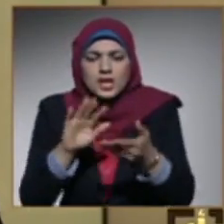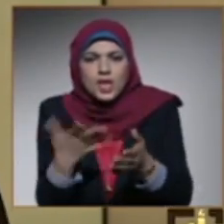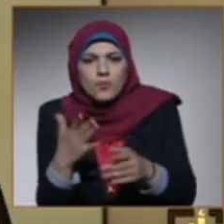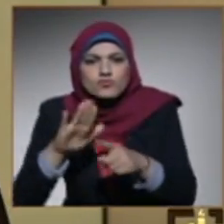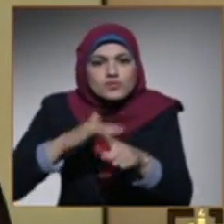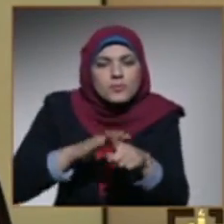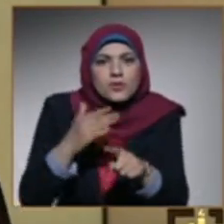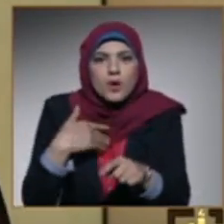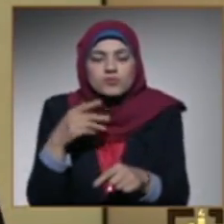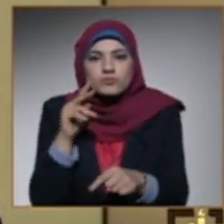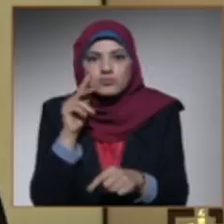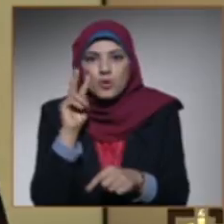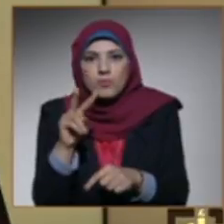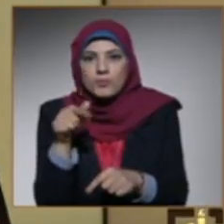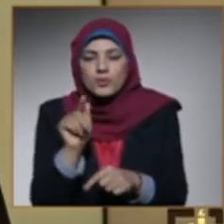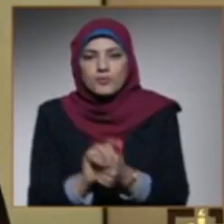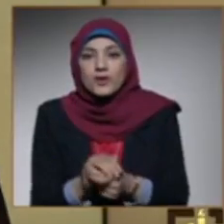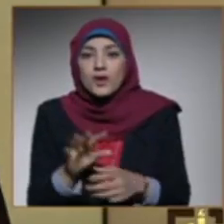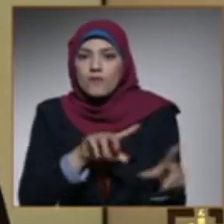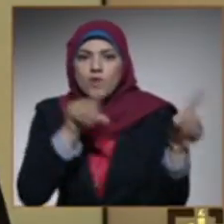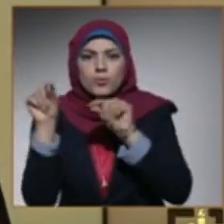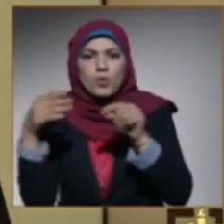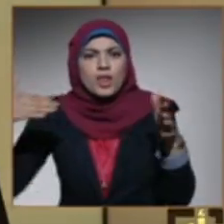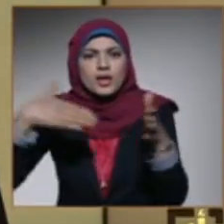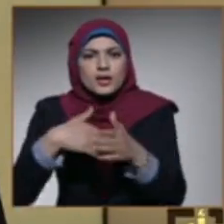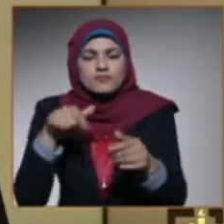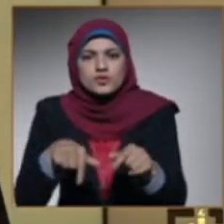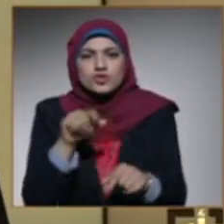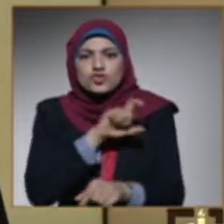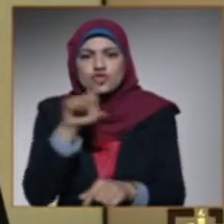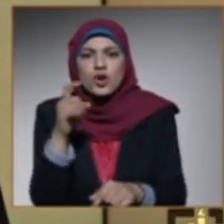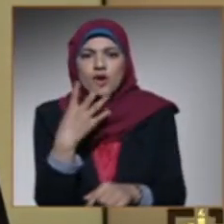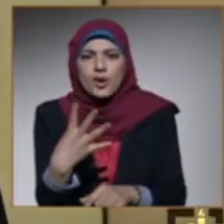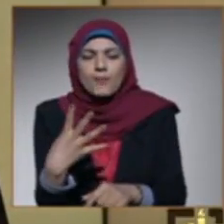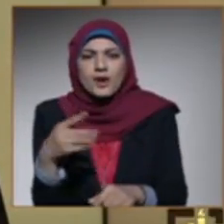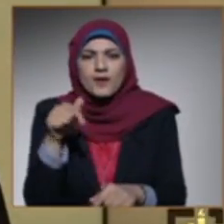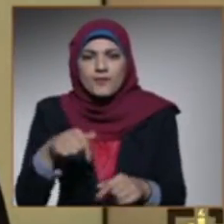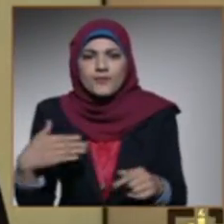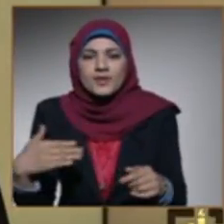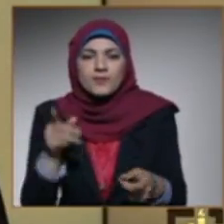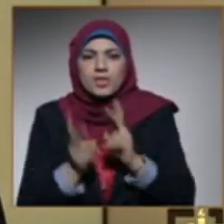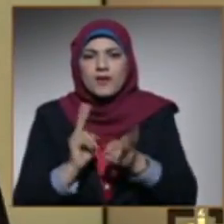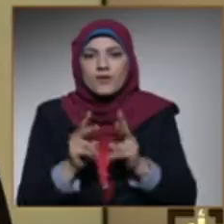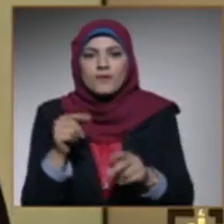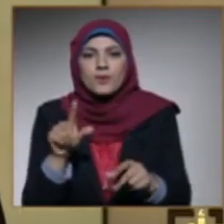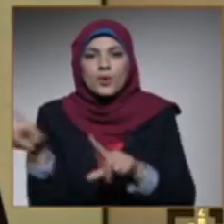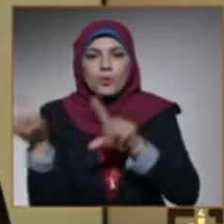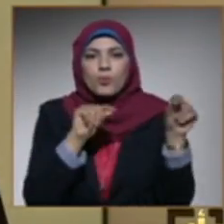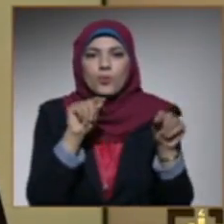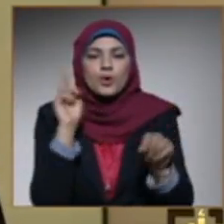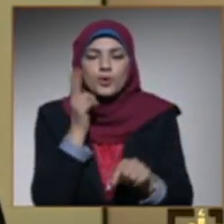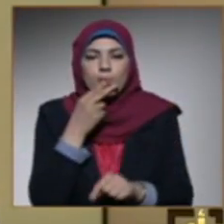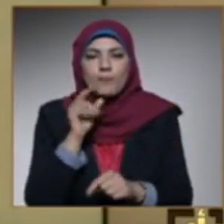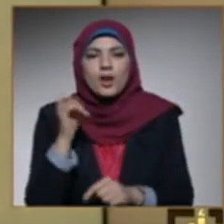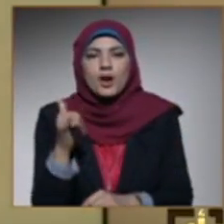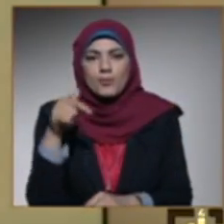يرعاهم. في الأسبوع الأخير من شهر إبريل كل سنة بتحتفل المنطقة العربية بأسبوع الأصم العربي،